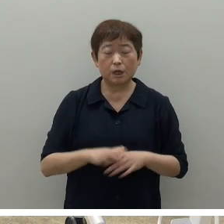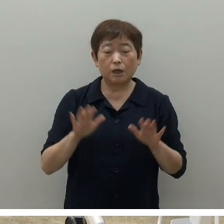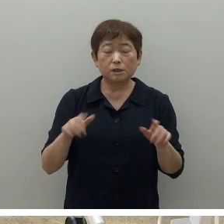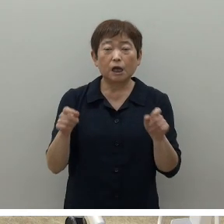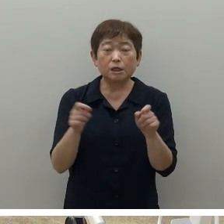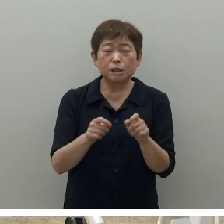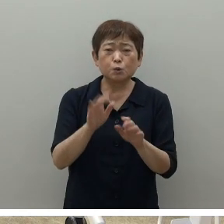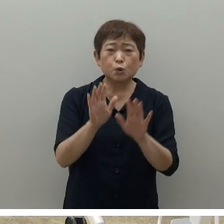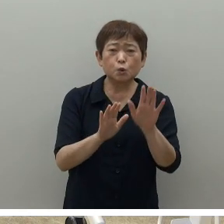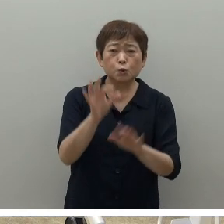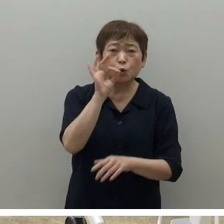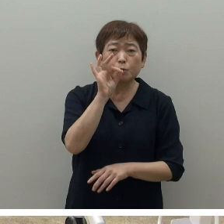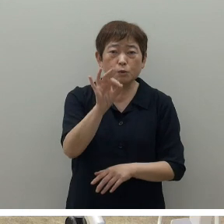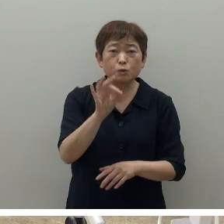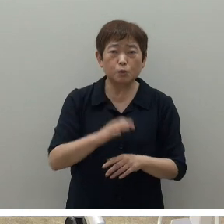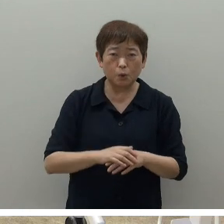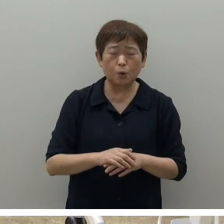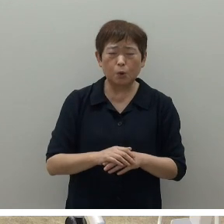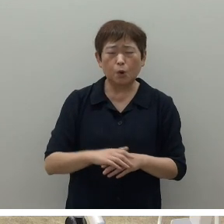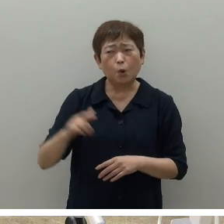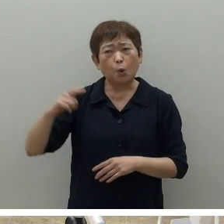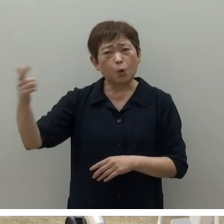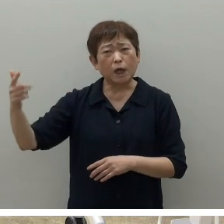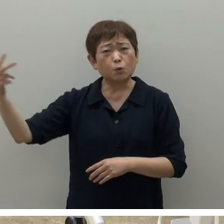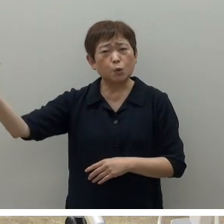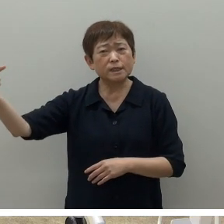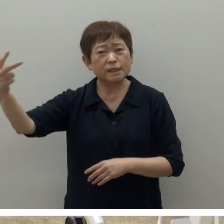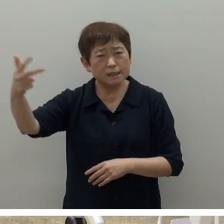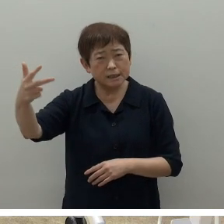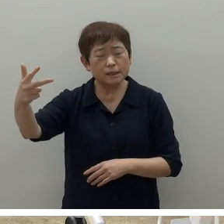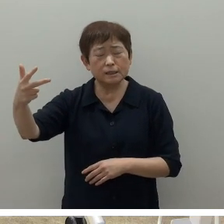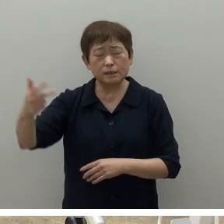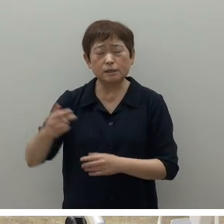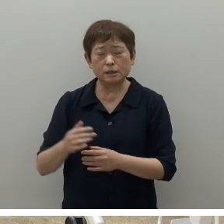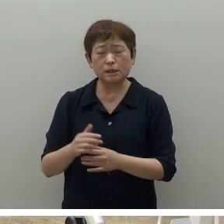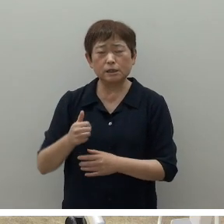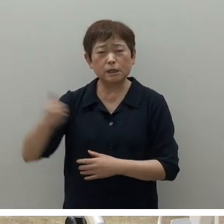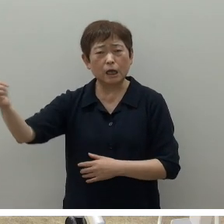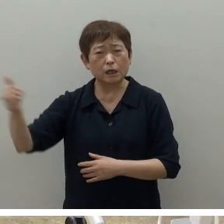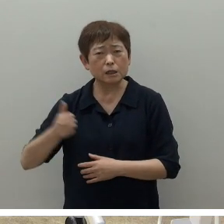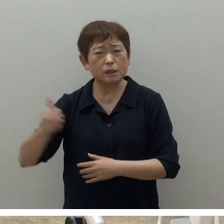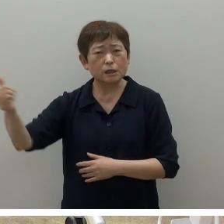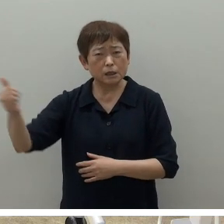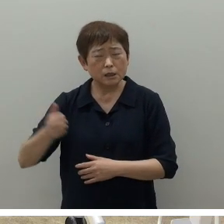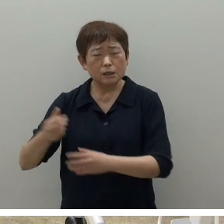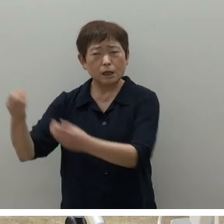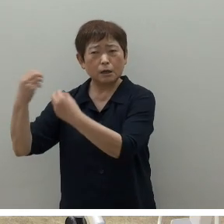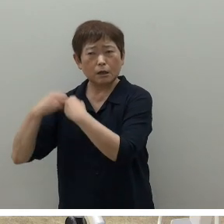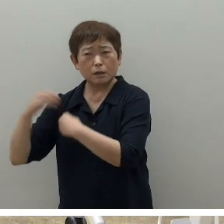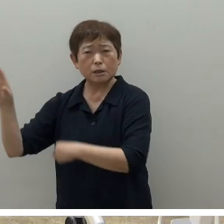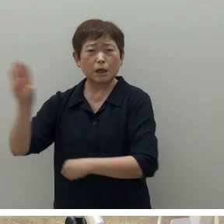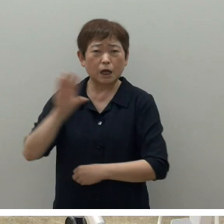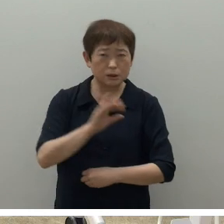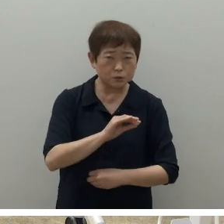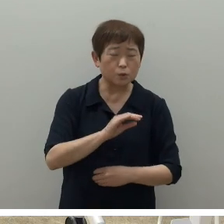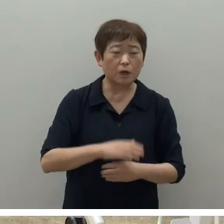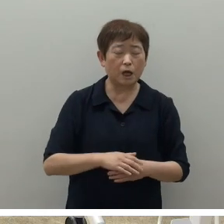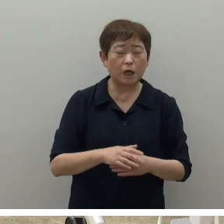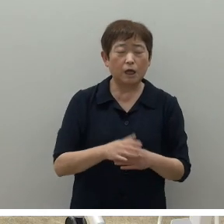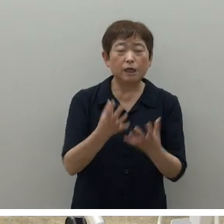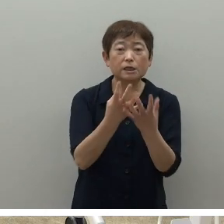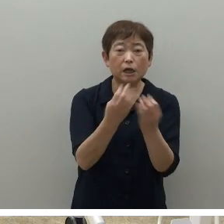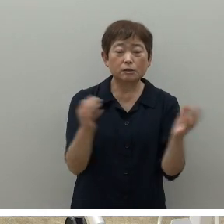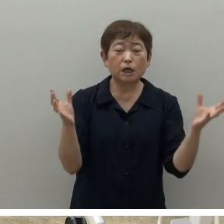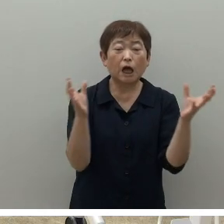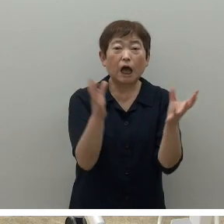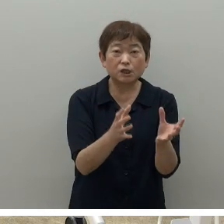の傾向といたしましては、市内の往来や大人数での会食などの感染リスクの高い行動が散見